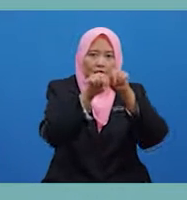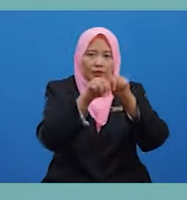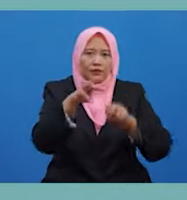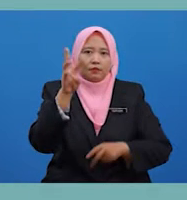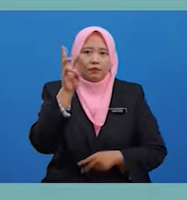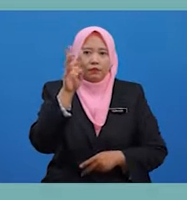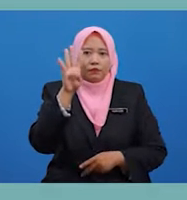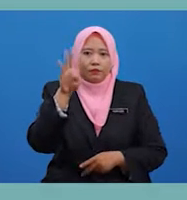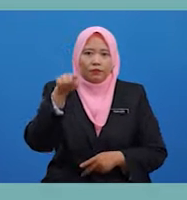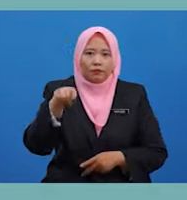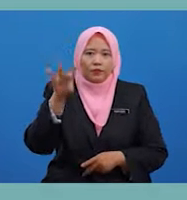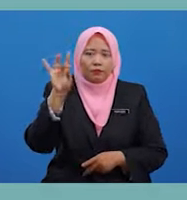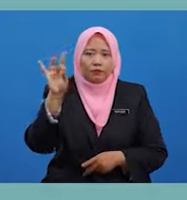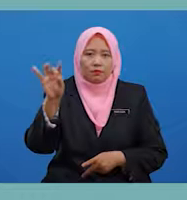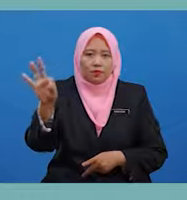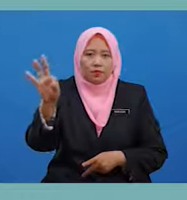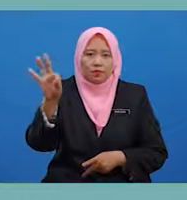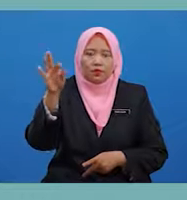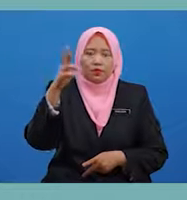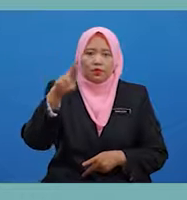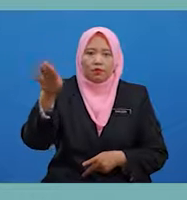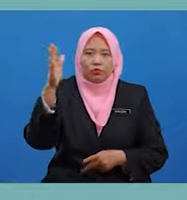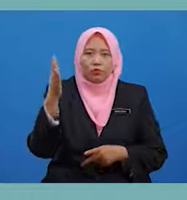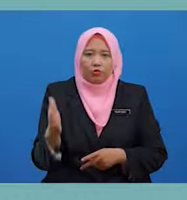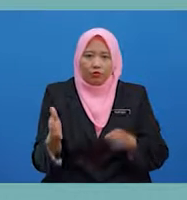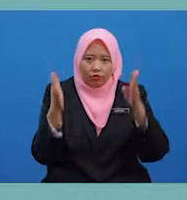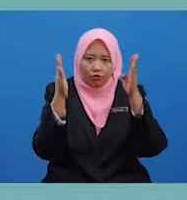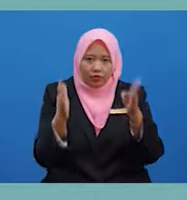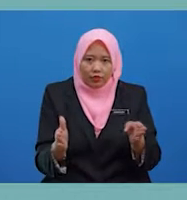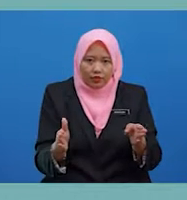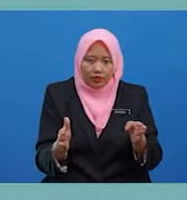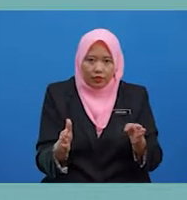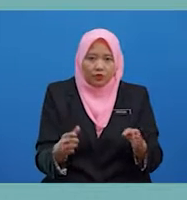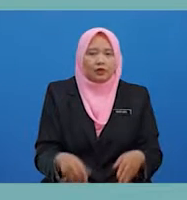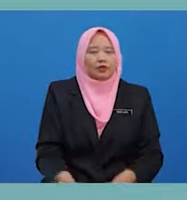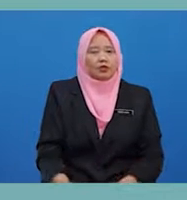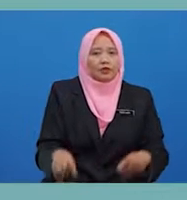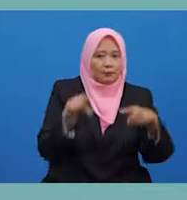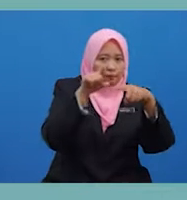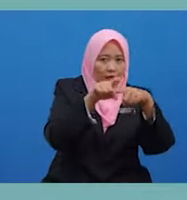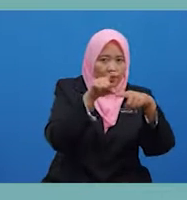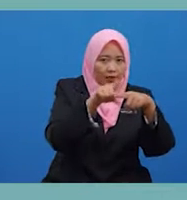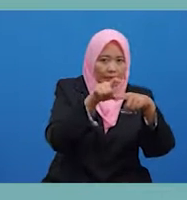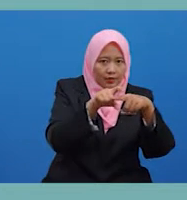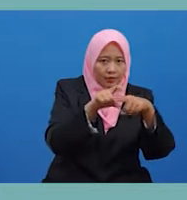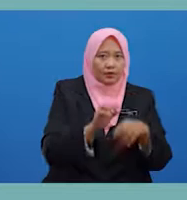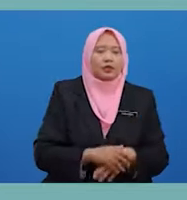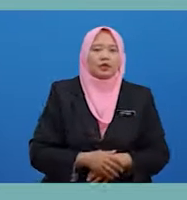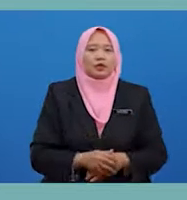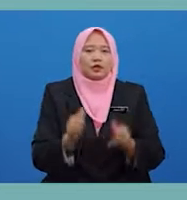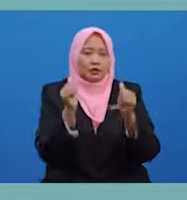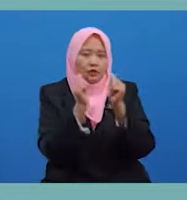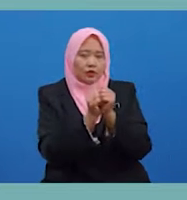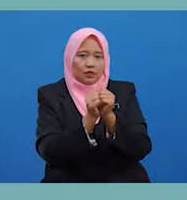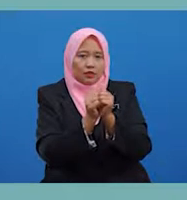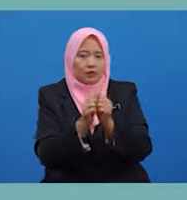64,900 orang tadi akan dibahagikan dengan bilangan pelancong pada tahun 2017, iaitu seramai